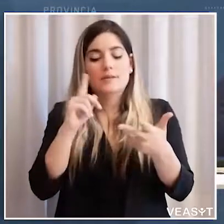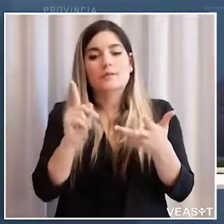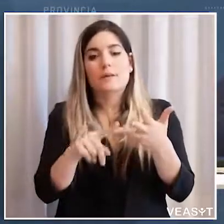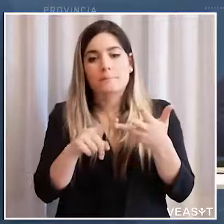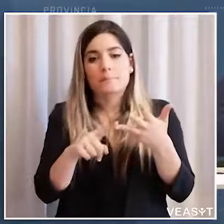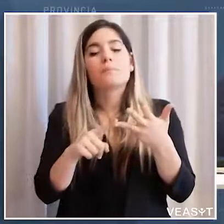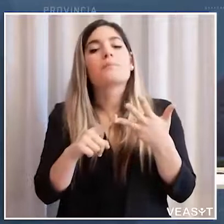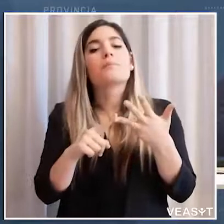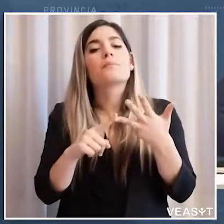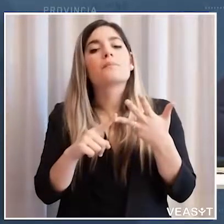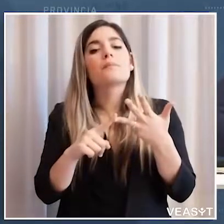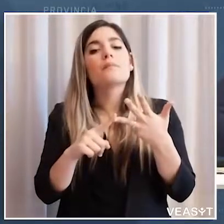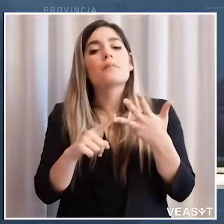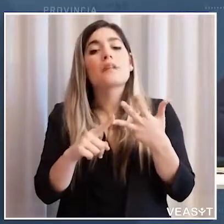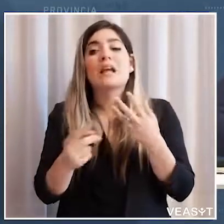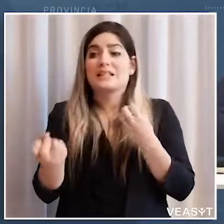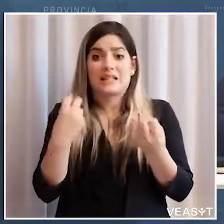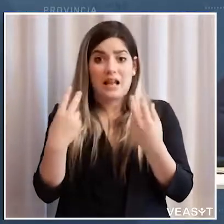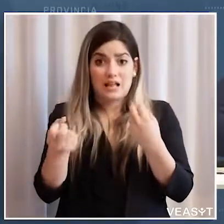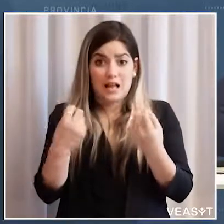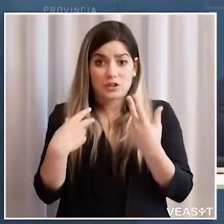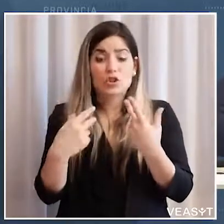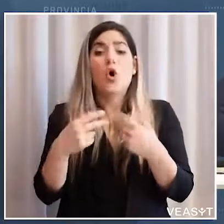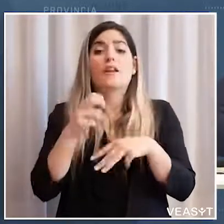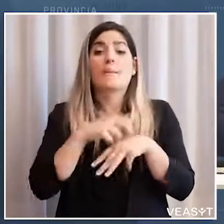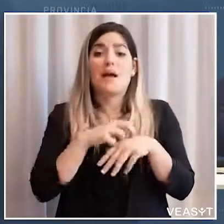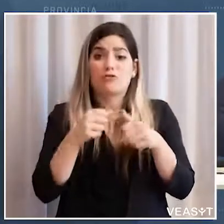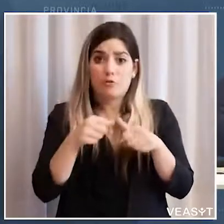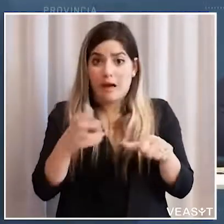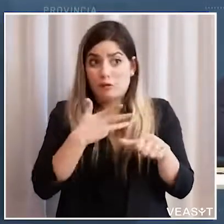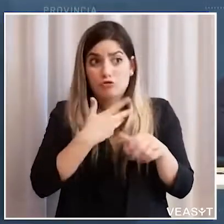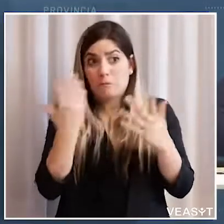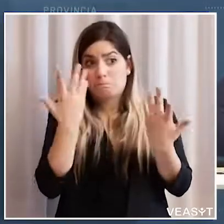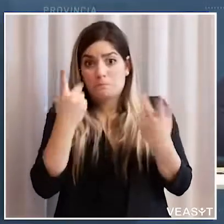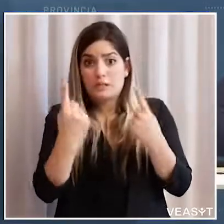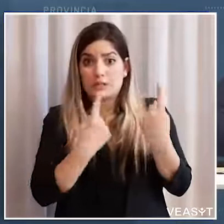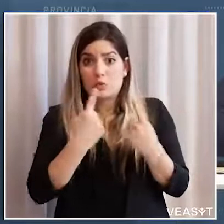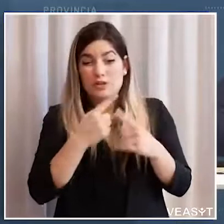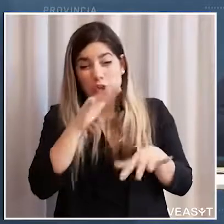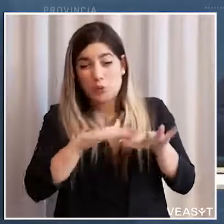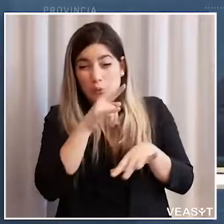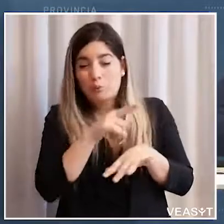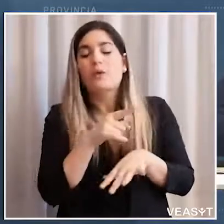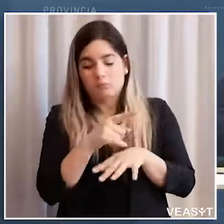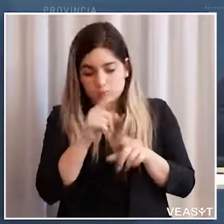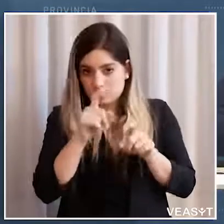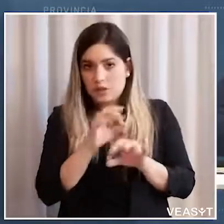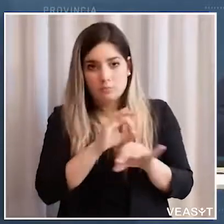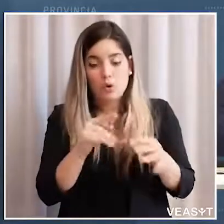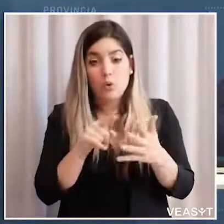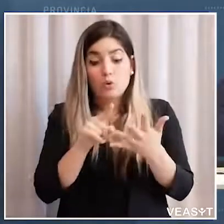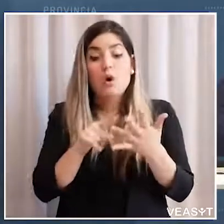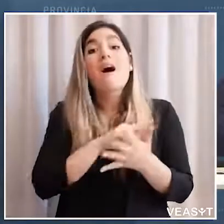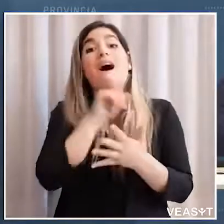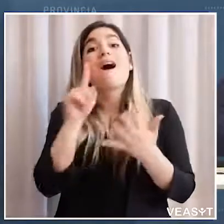anche un certo senso delle segnalazioni dei medici di base dove ci sono dei casi sospetti eccetera